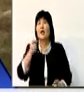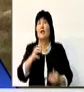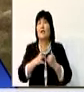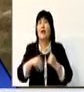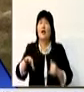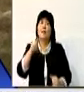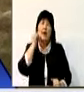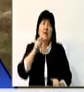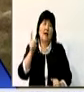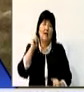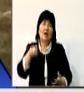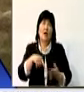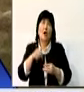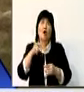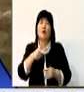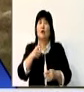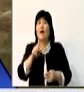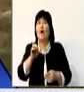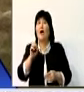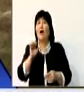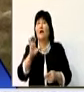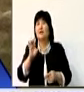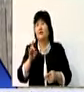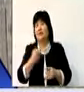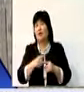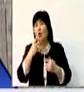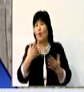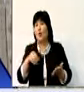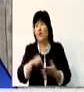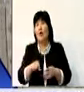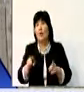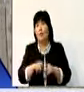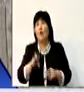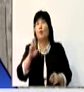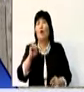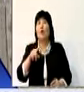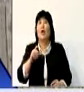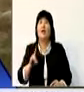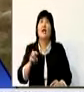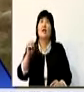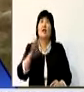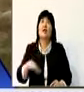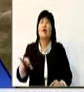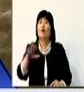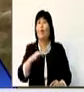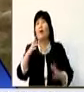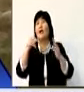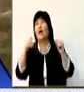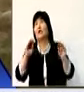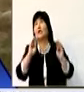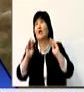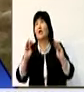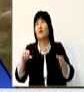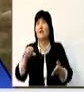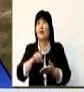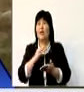көне шаһарды орта ғасырлық урбанизмнің көрінісі деуге болады. Сондай-ақ Болғарда еуропалық архитектураның элементтері де